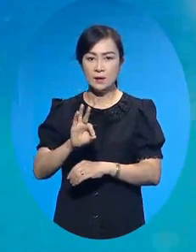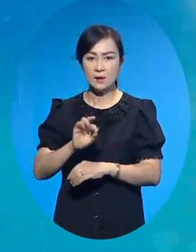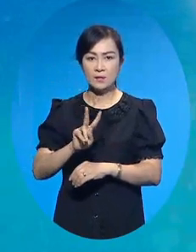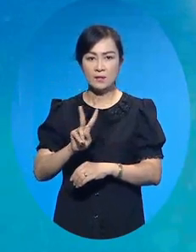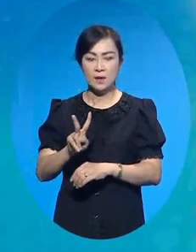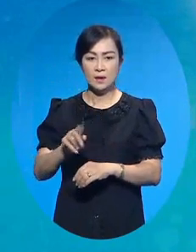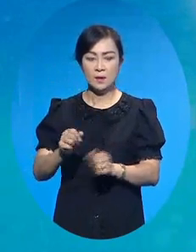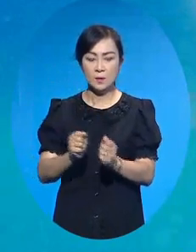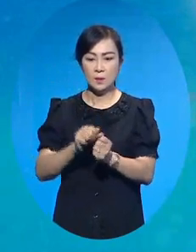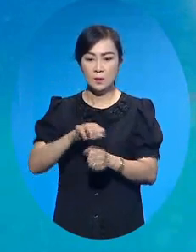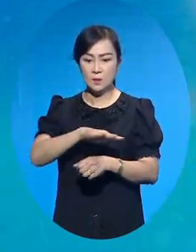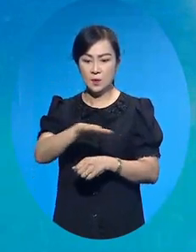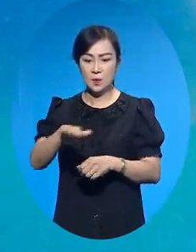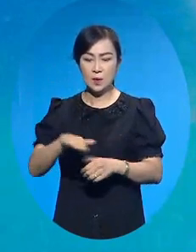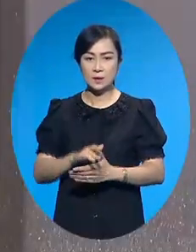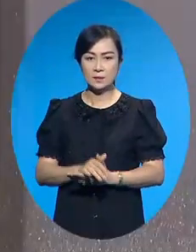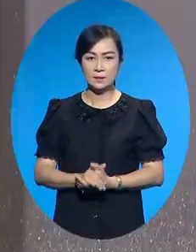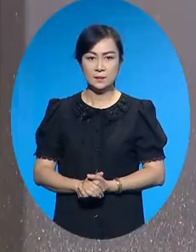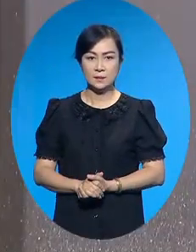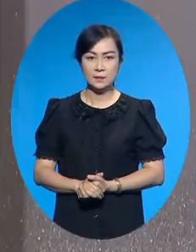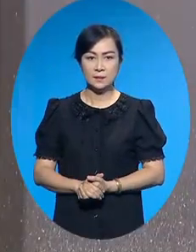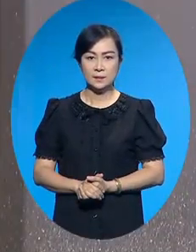Tháp Tùng cùng đoàn.